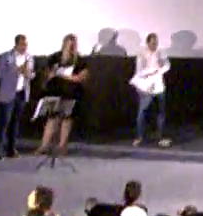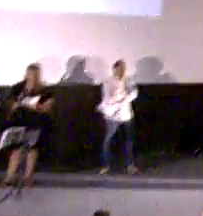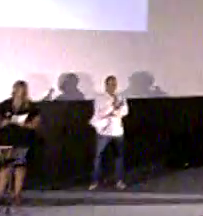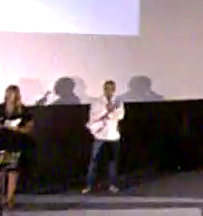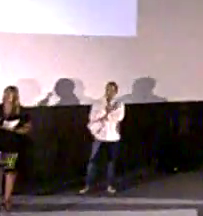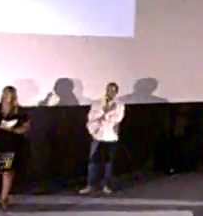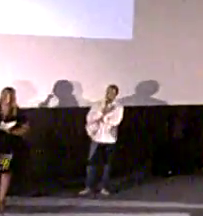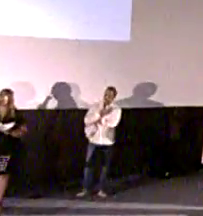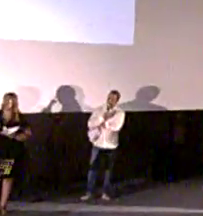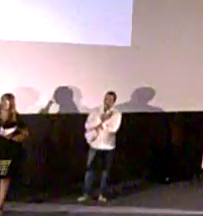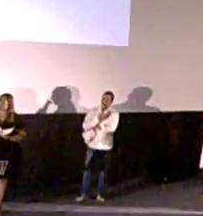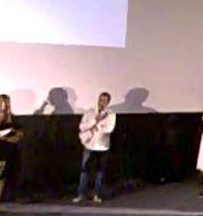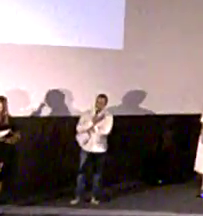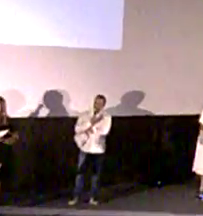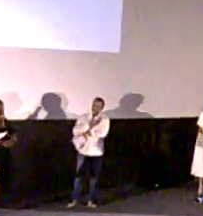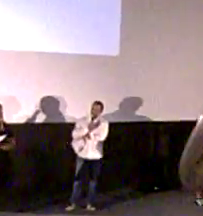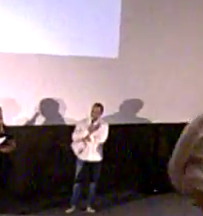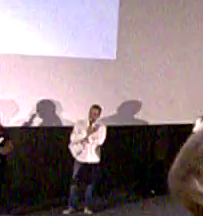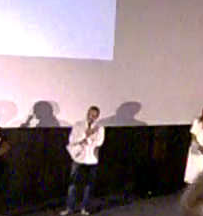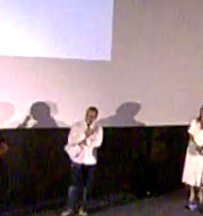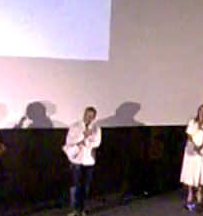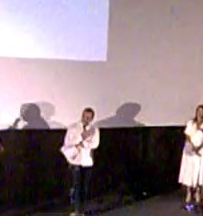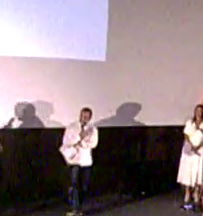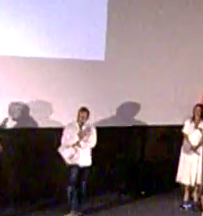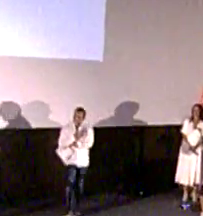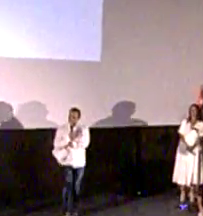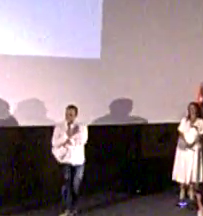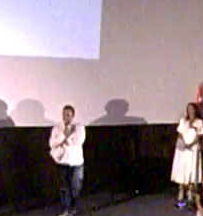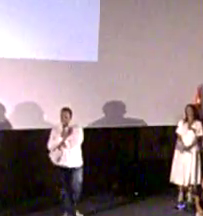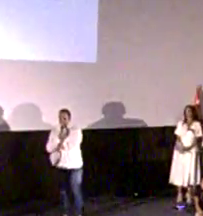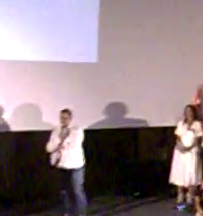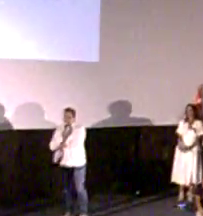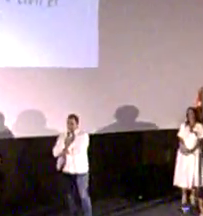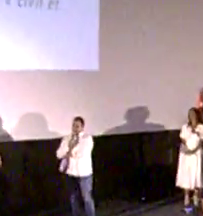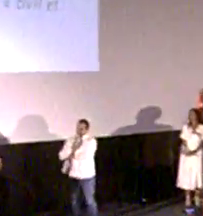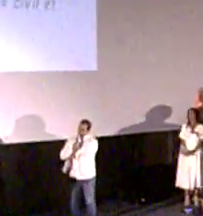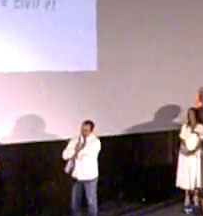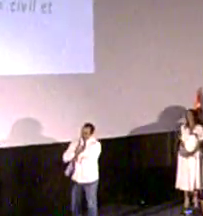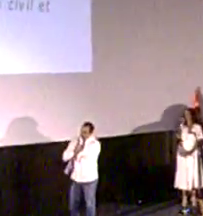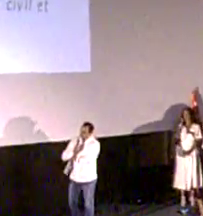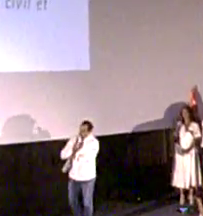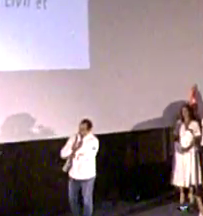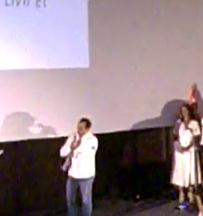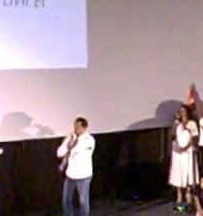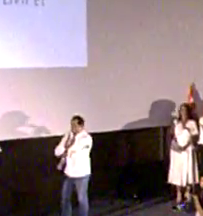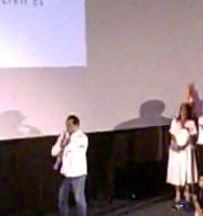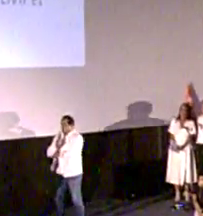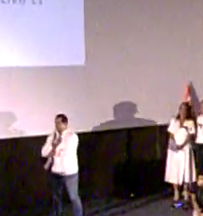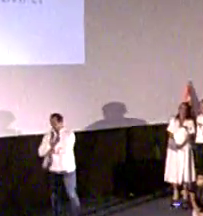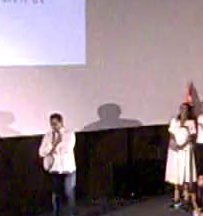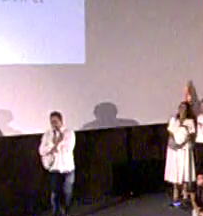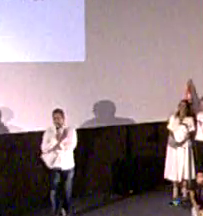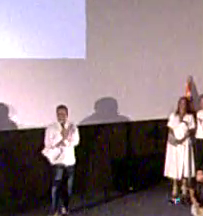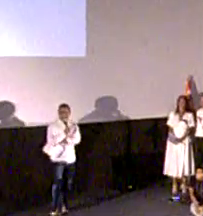الرجال سيقدمون التواصل بين الأجيال في هذا الميدان. شكرا